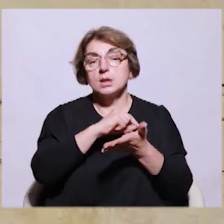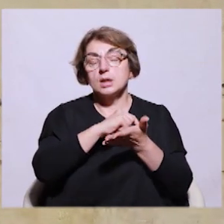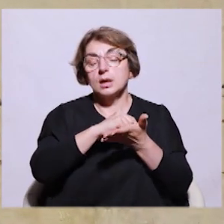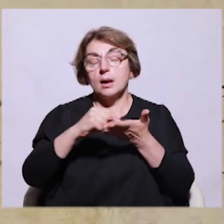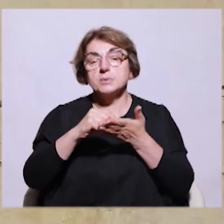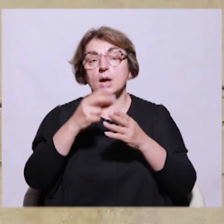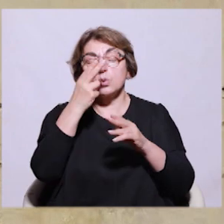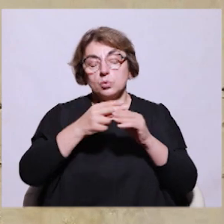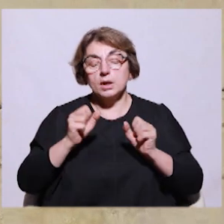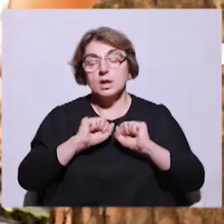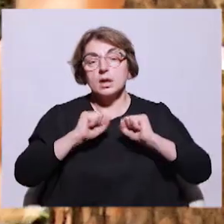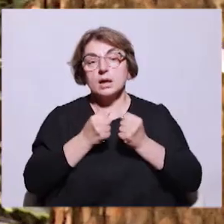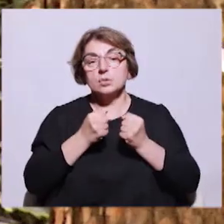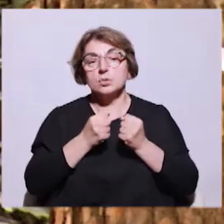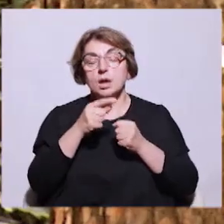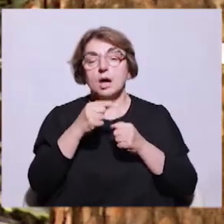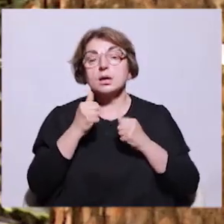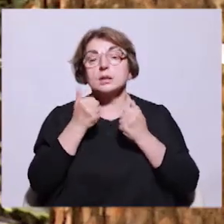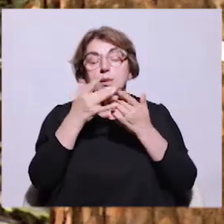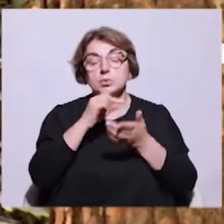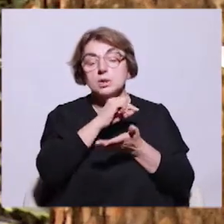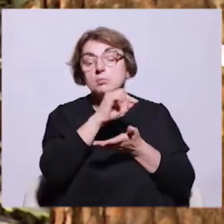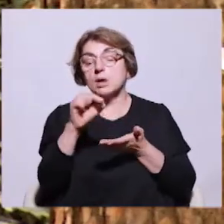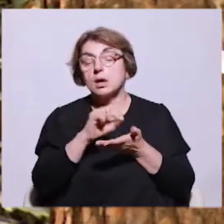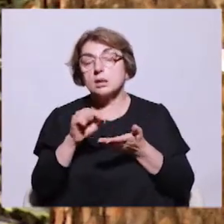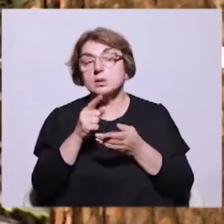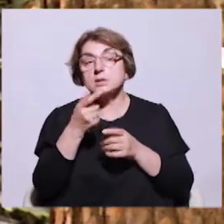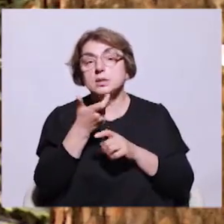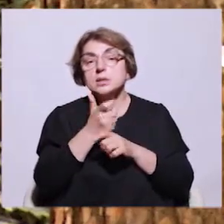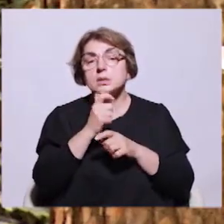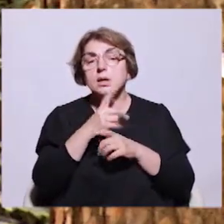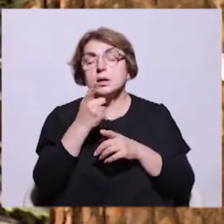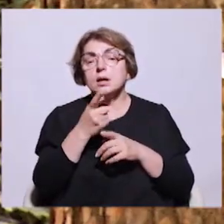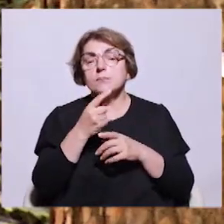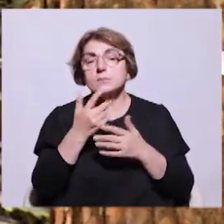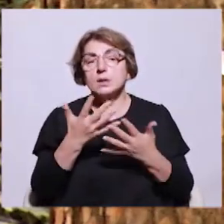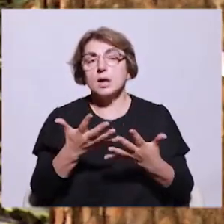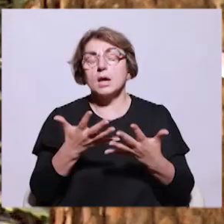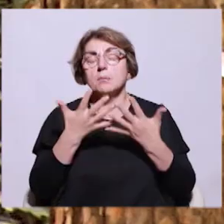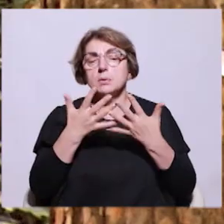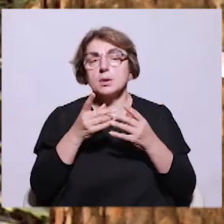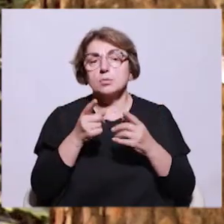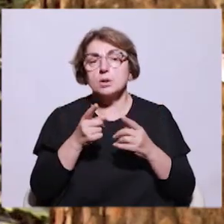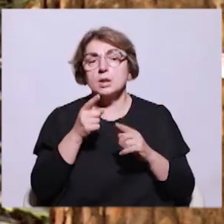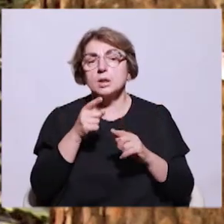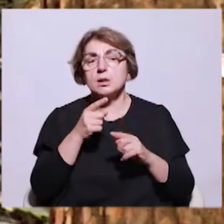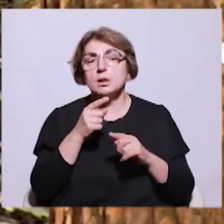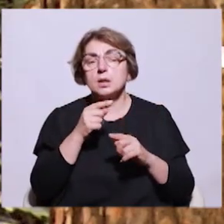ყინული. აქ სულ რამდენიმე ხაზია. ის იმდენად ეფემერულია,